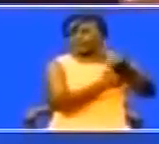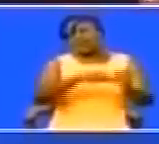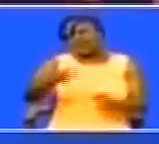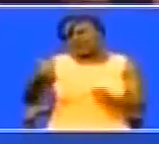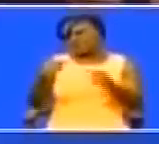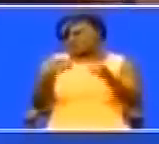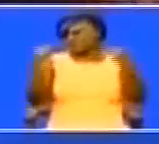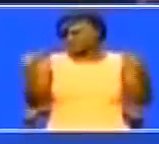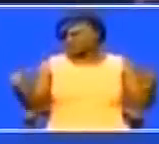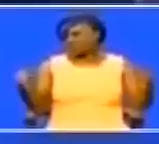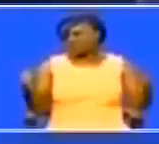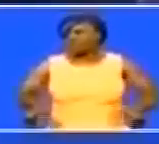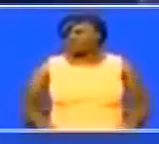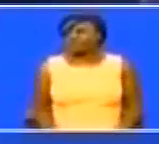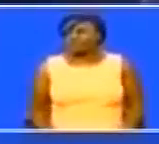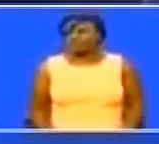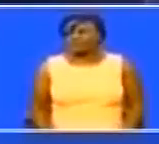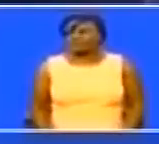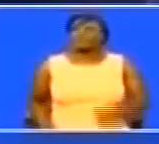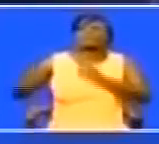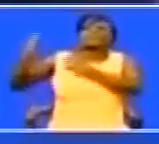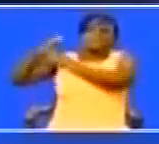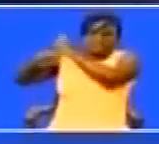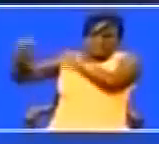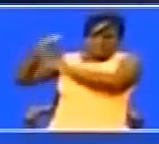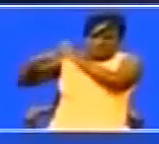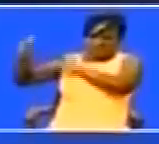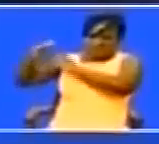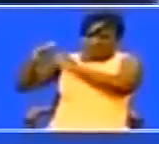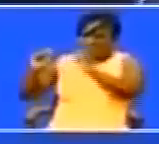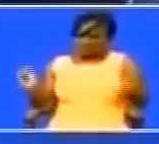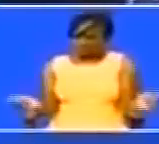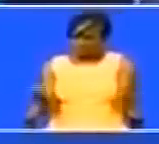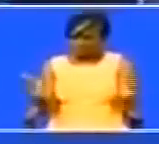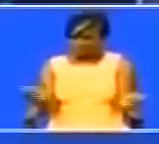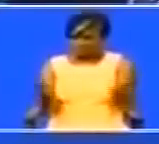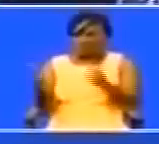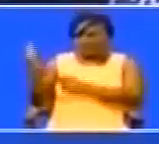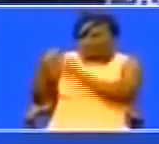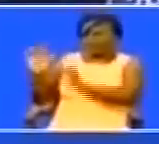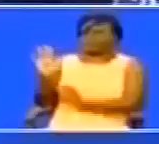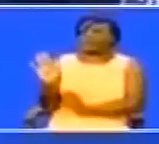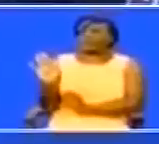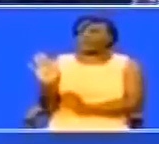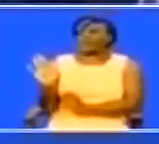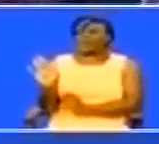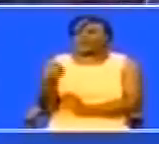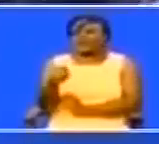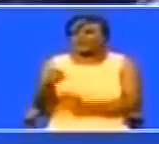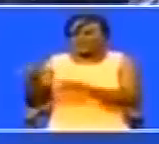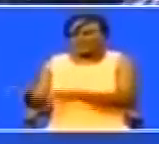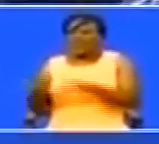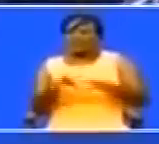wengine wakiwakashifu. Ni kimila, kwani heshima kimila, wenyewe wasema mila zao bila kwenda kuhaswa